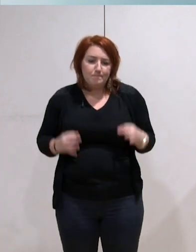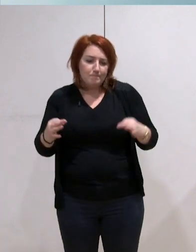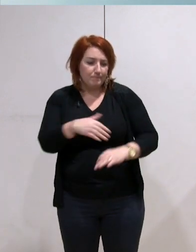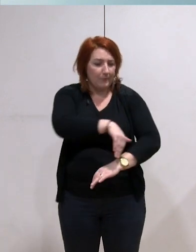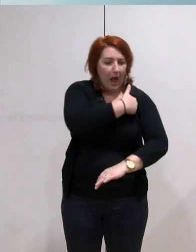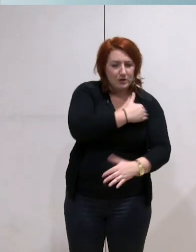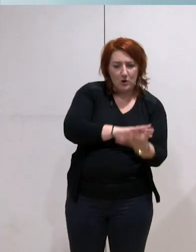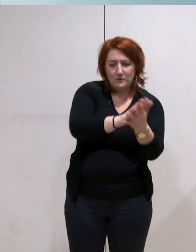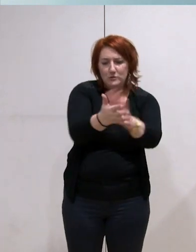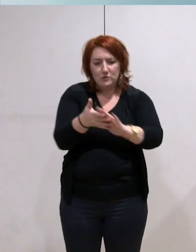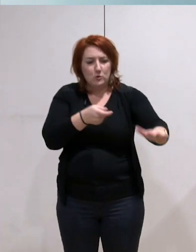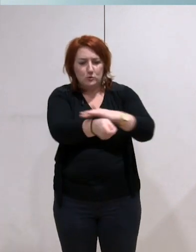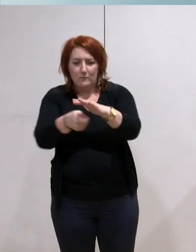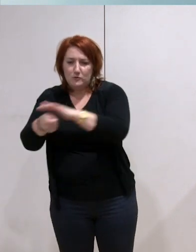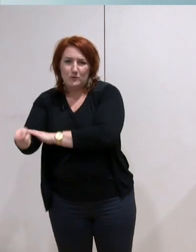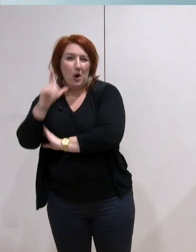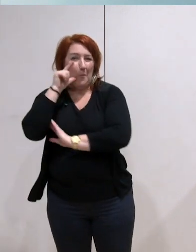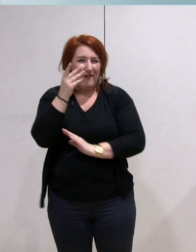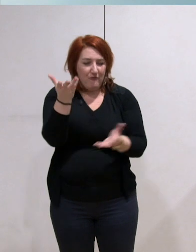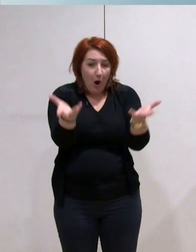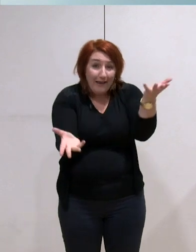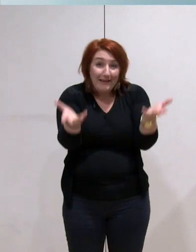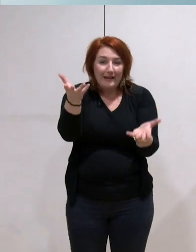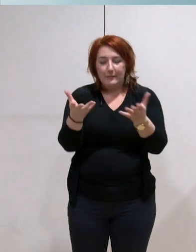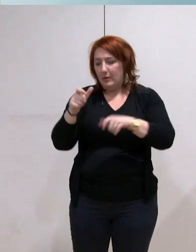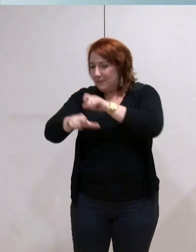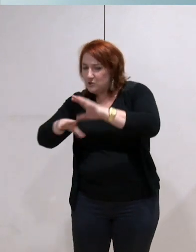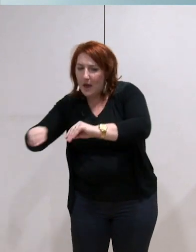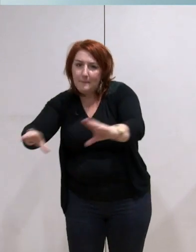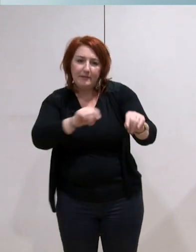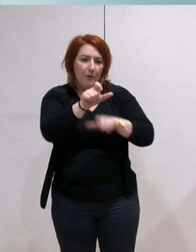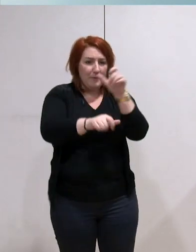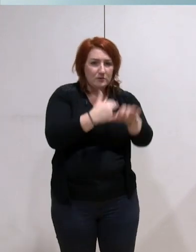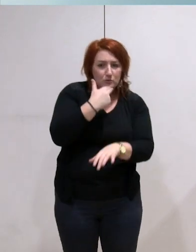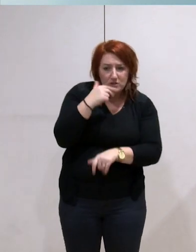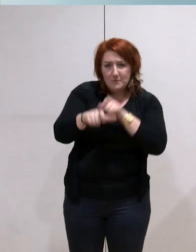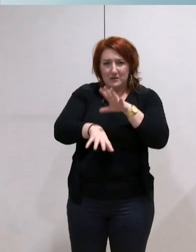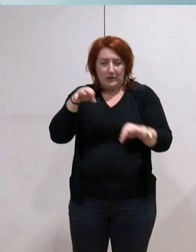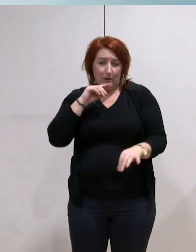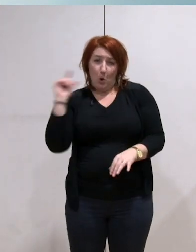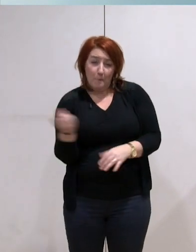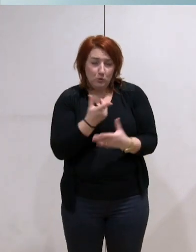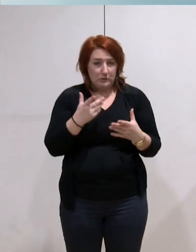associations subventionnées les habitants les usagers des services et aussi les